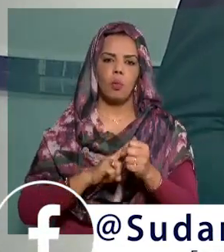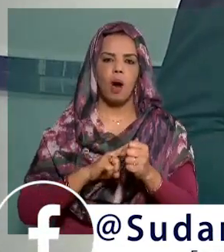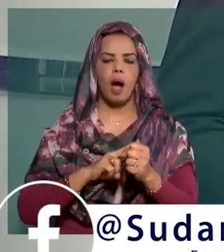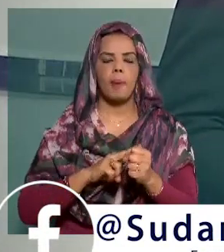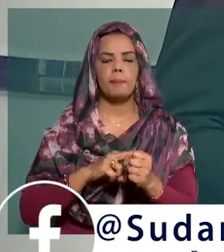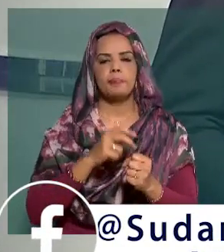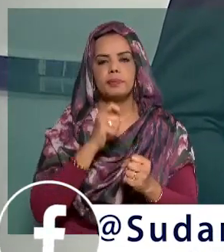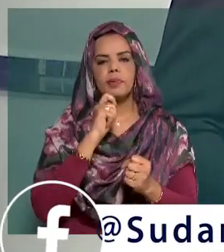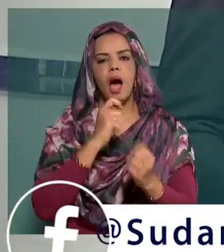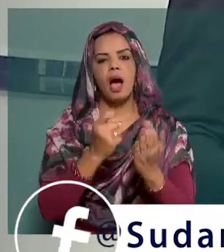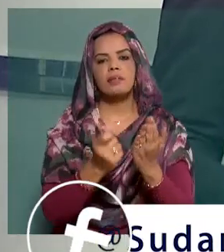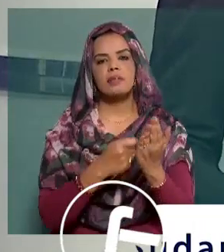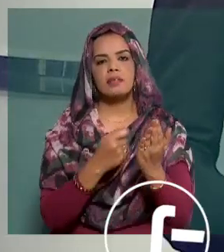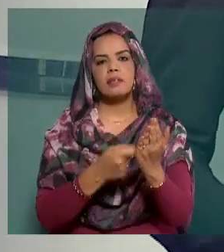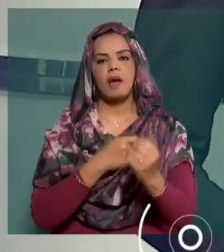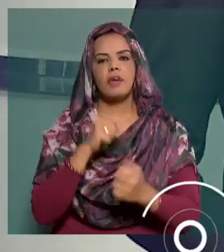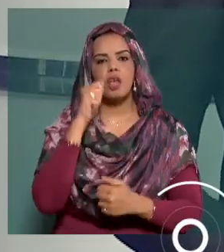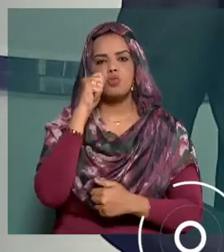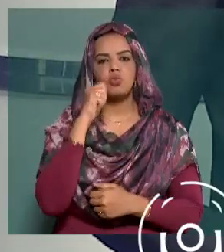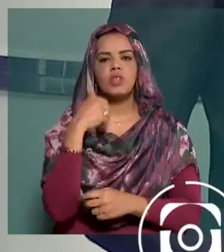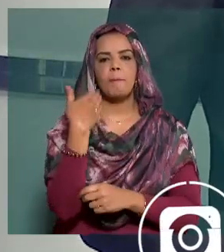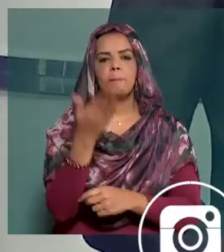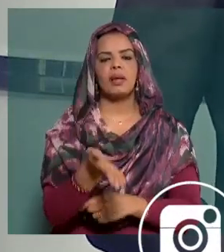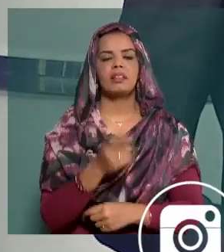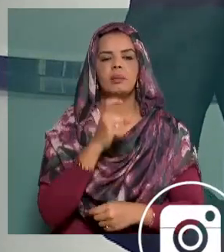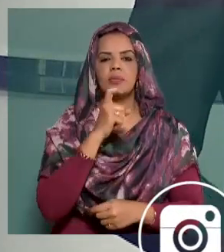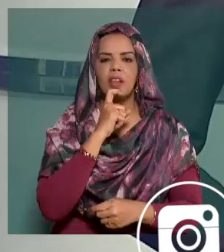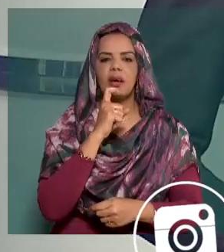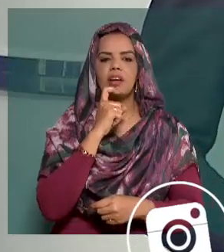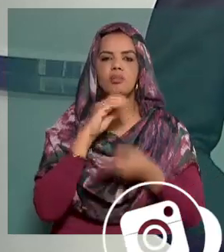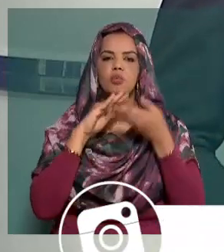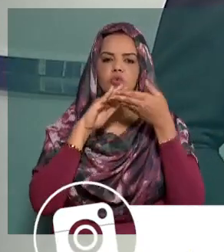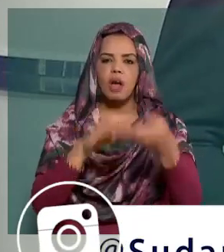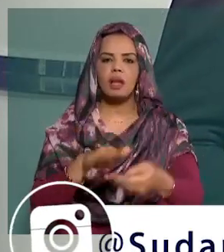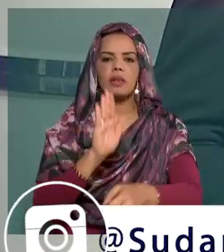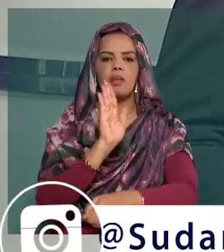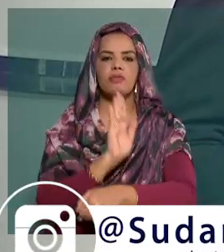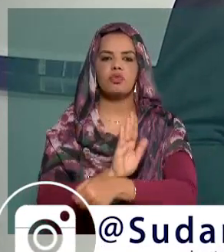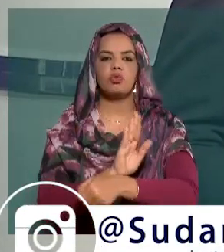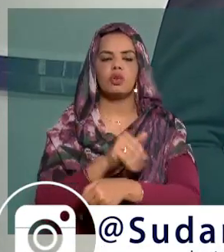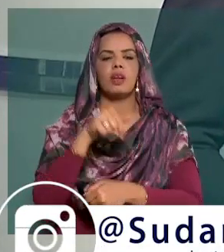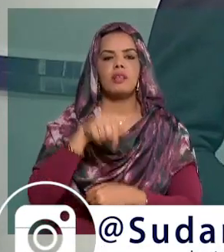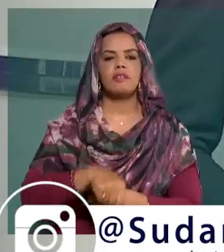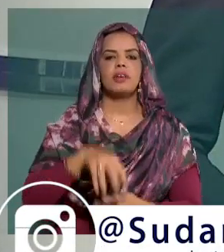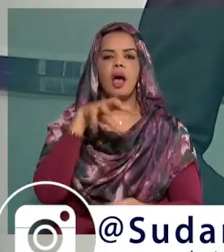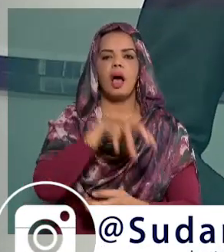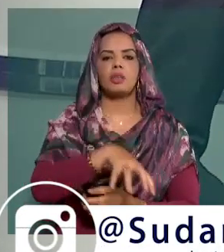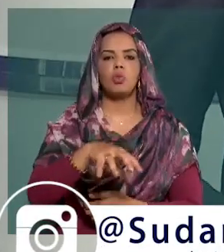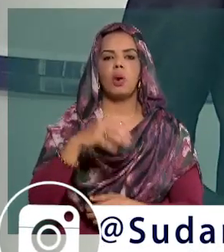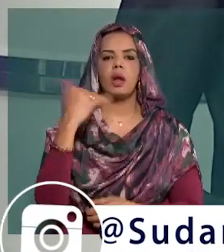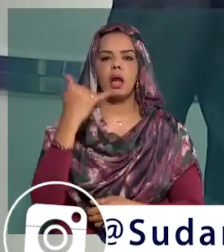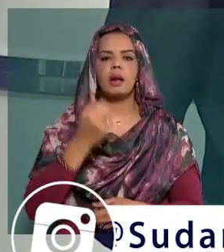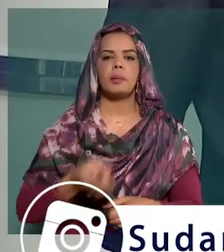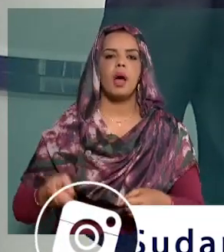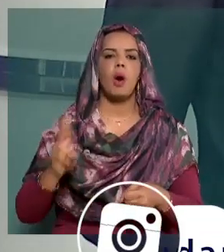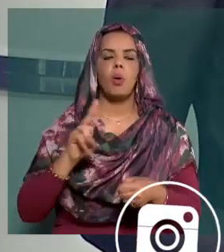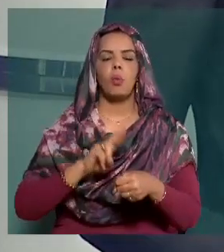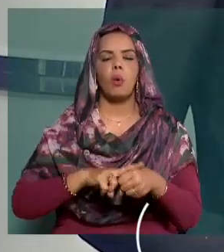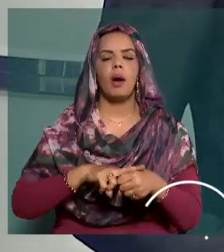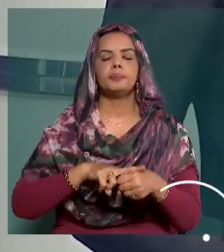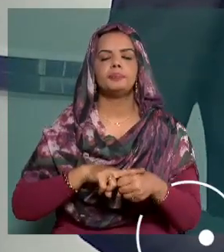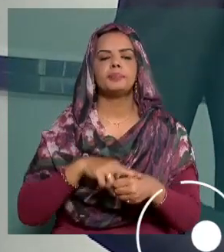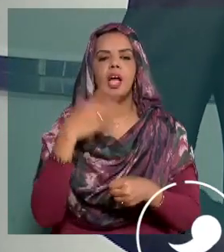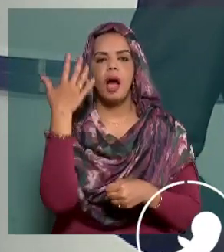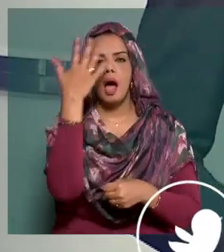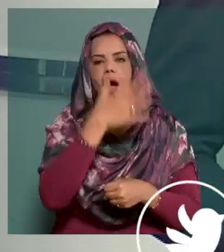قوله: السودان يقدم أضعف مساهمة في التعليم على مستوى الدول الإفريقية والعربية ما عدا موريتانيا والصومال،